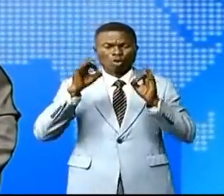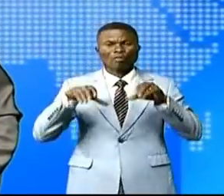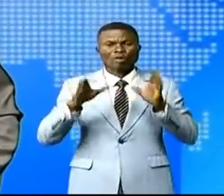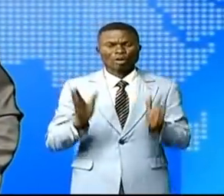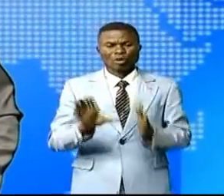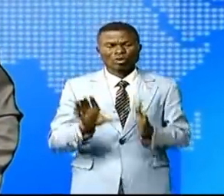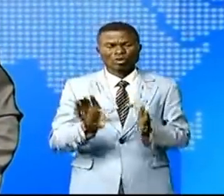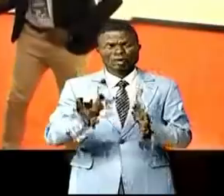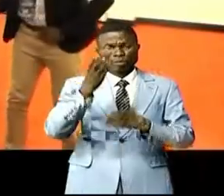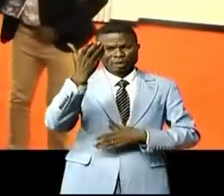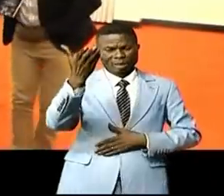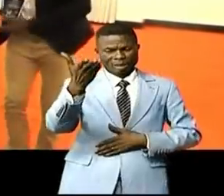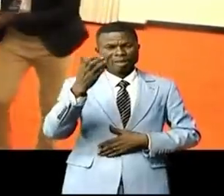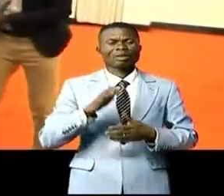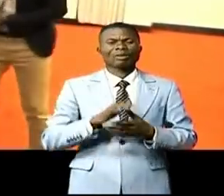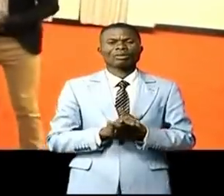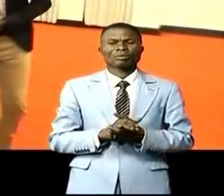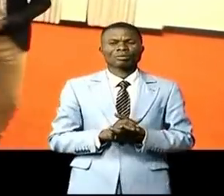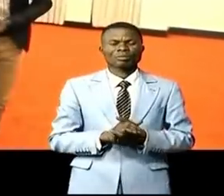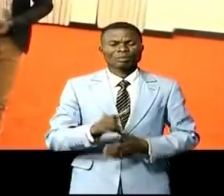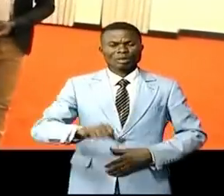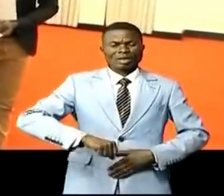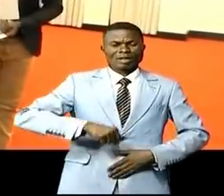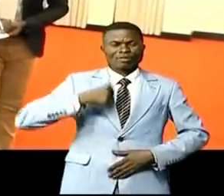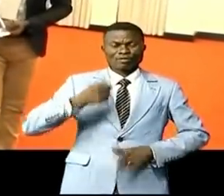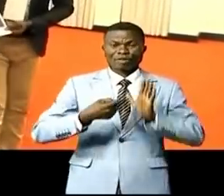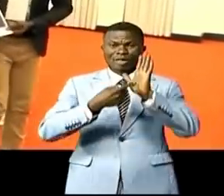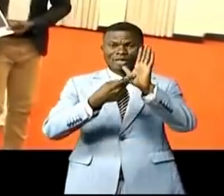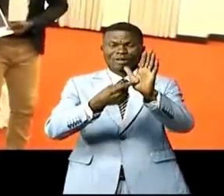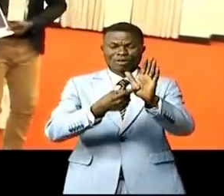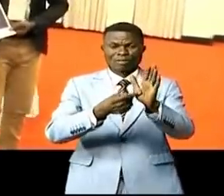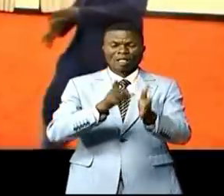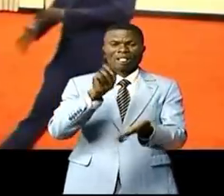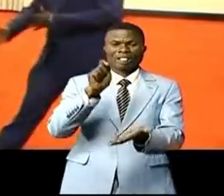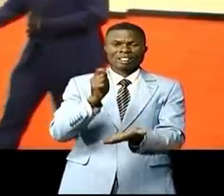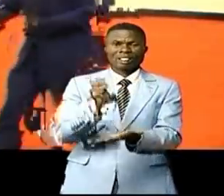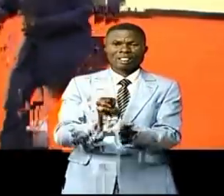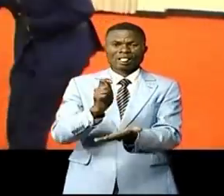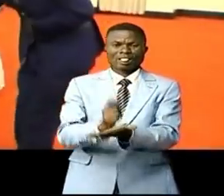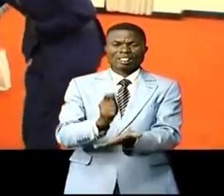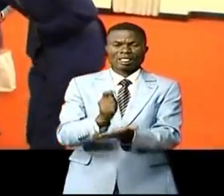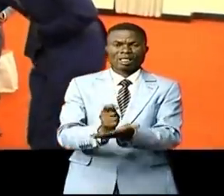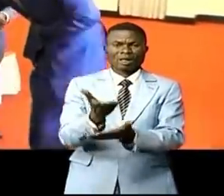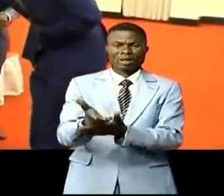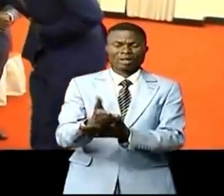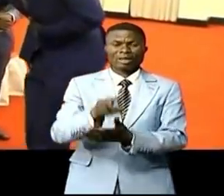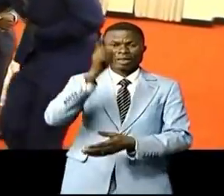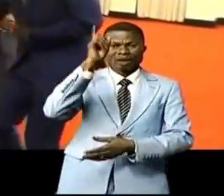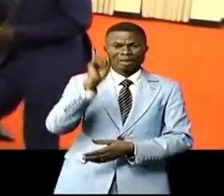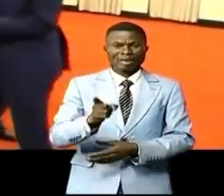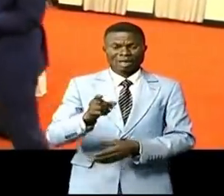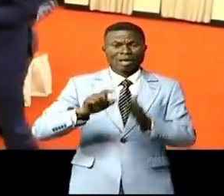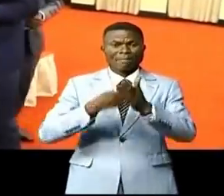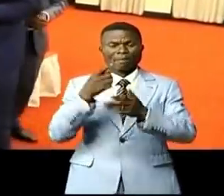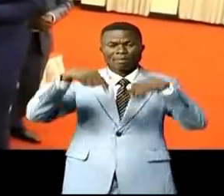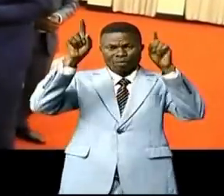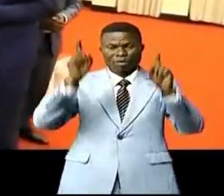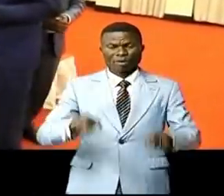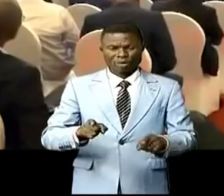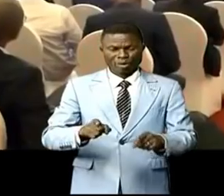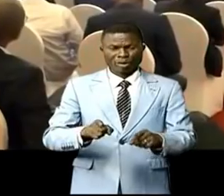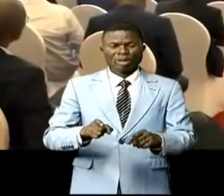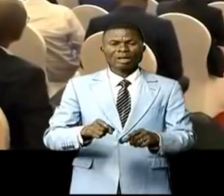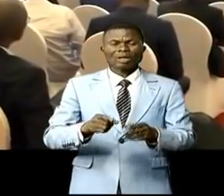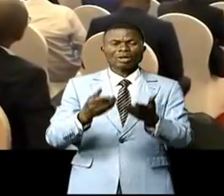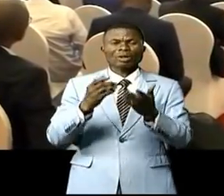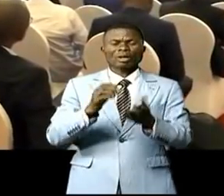d'Eric Kabamba. Fiers de présenter leur attestation, ces lauréats sont au total de la première édition de la Masterclass